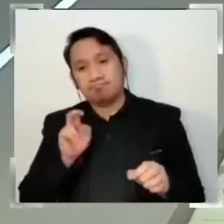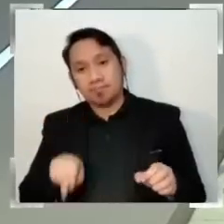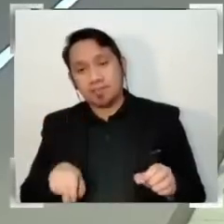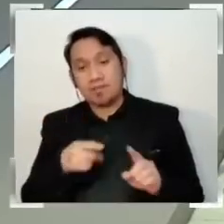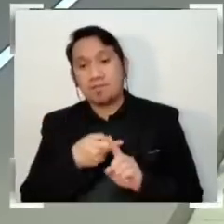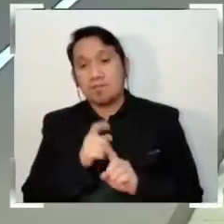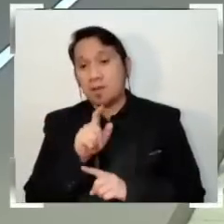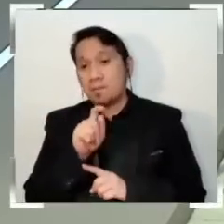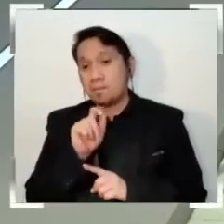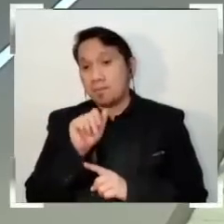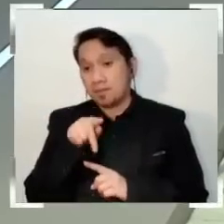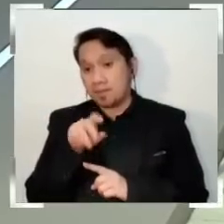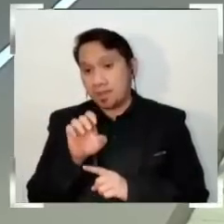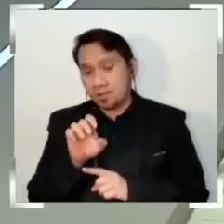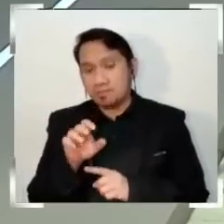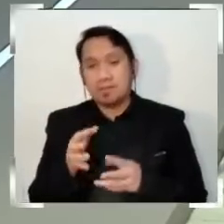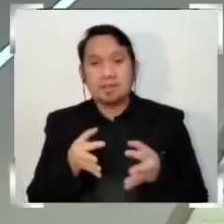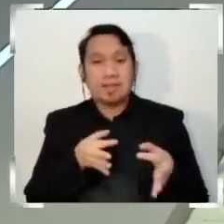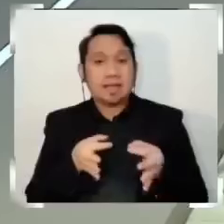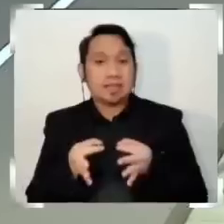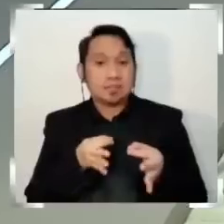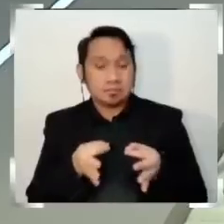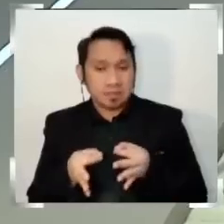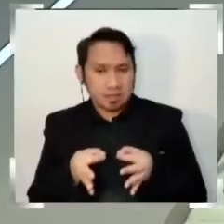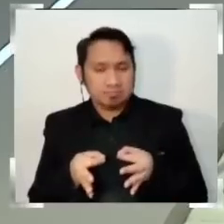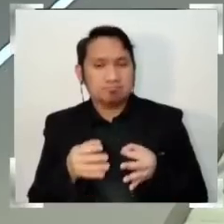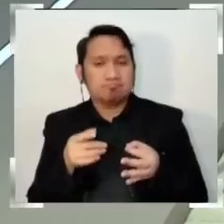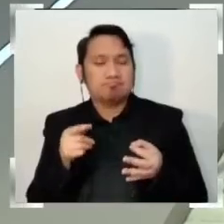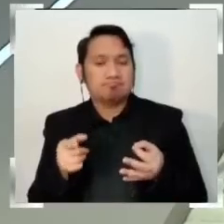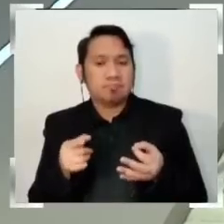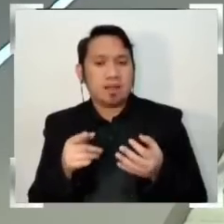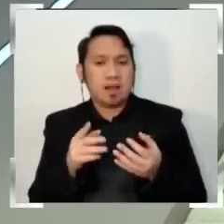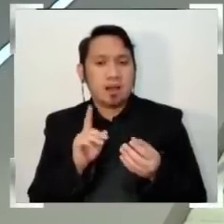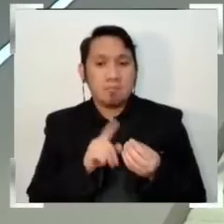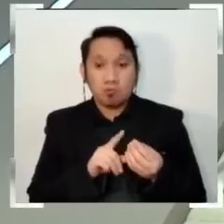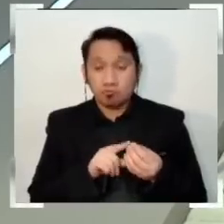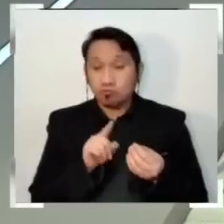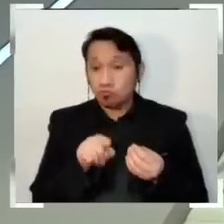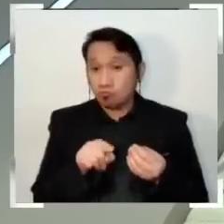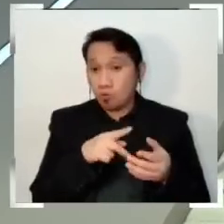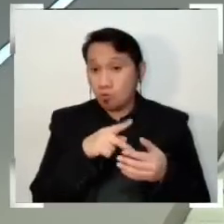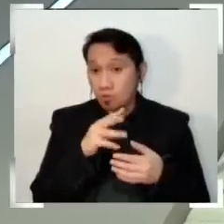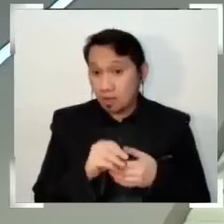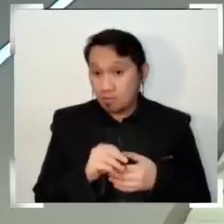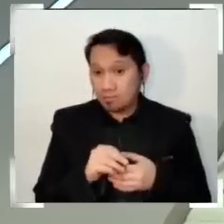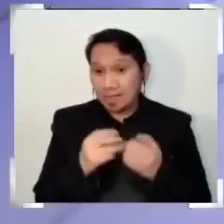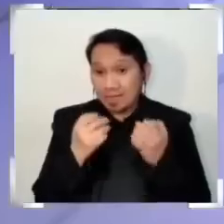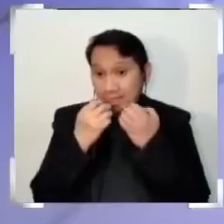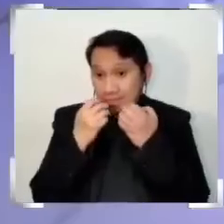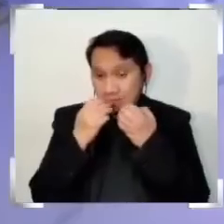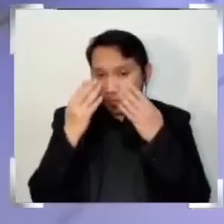kanilang paliwanag at mensahe sa mga tumangkilik sa Noontime Show sa pagsaksi ni Nelson Canlas.